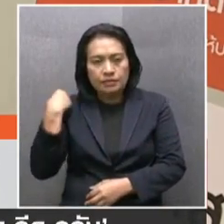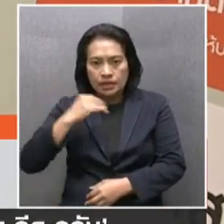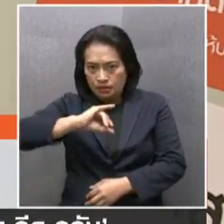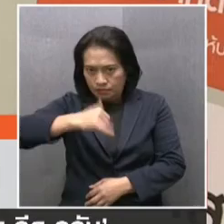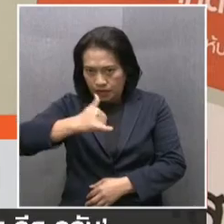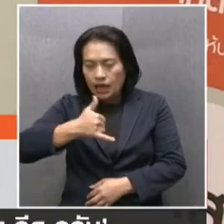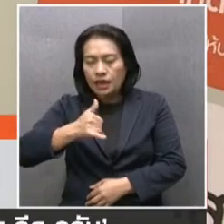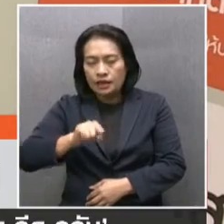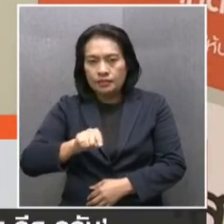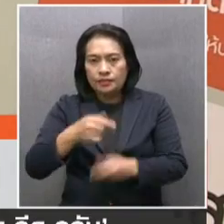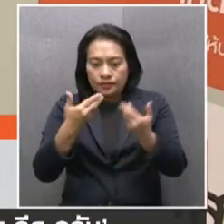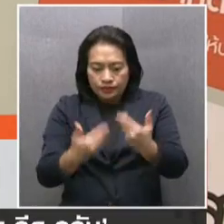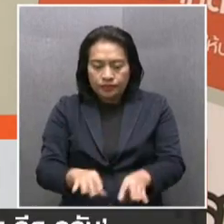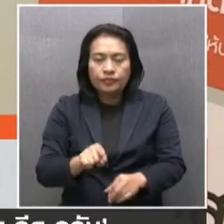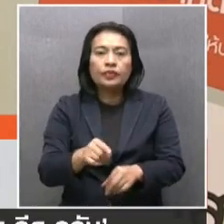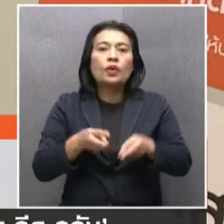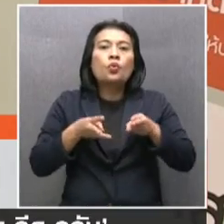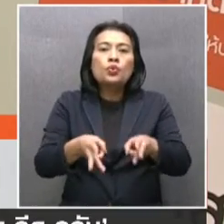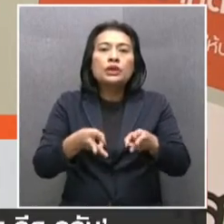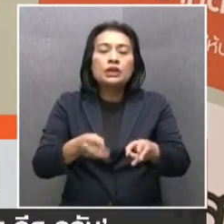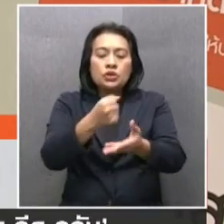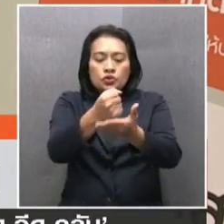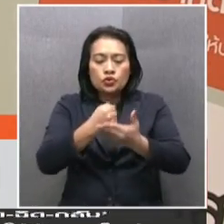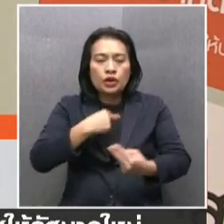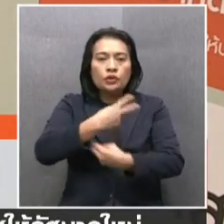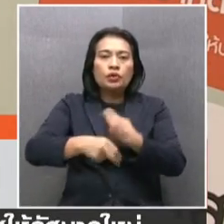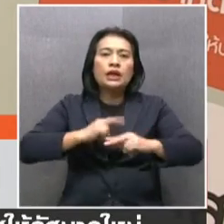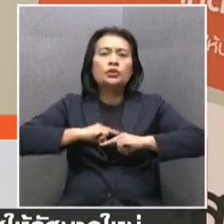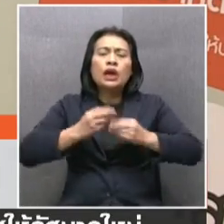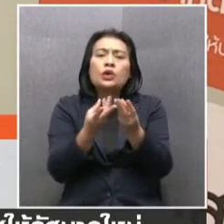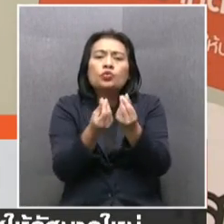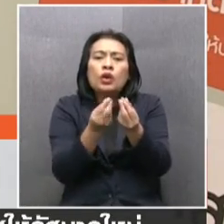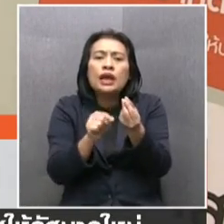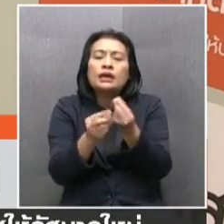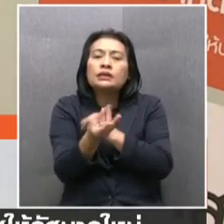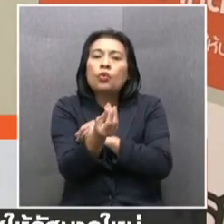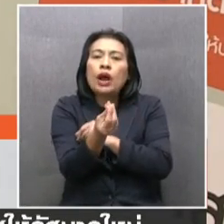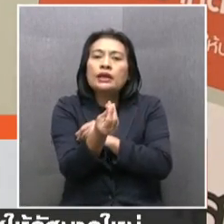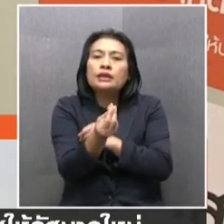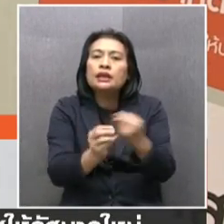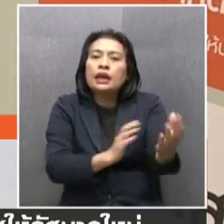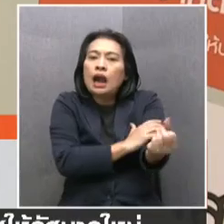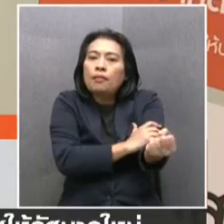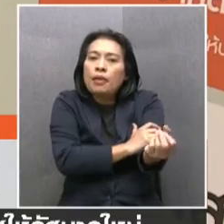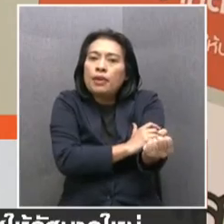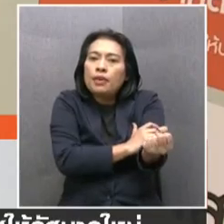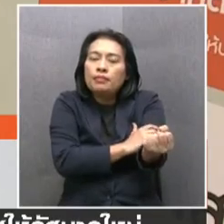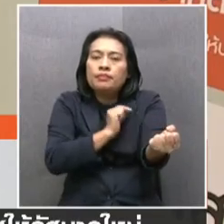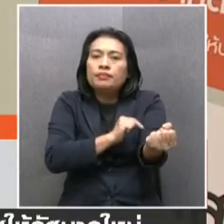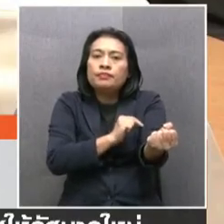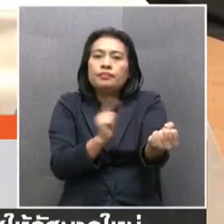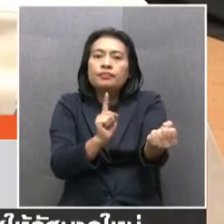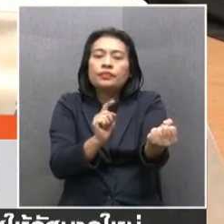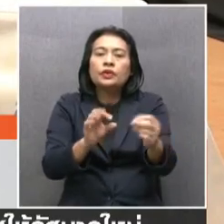ทีนี้เราควรควบคุมความดันโลหิตเนี่ยให้อยู่ในตัวเลขเท่าไหร่ดีนะคะก็แนะนำว่าควรจะน้อยกว่า